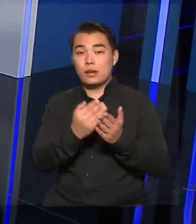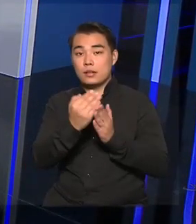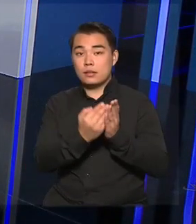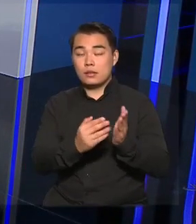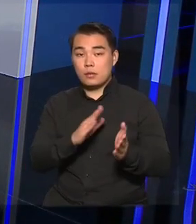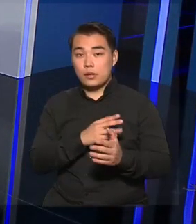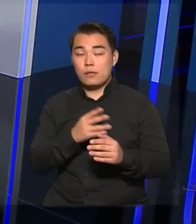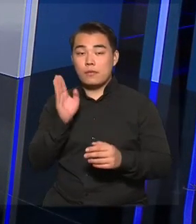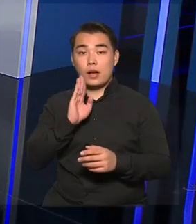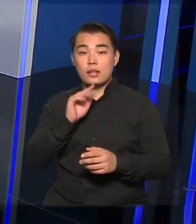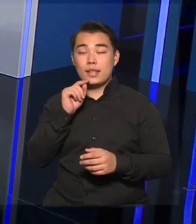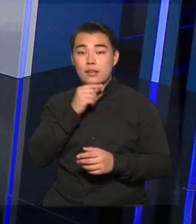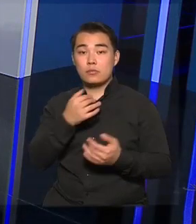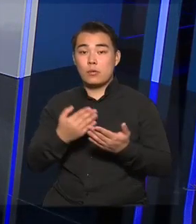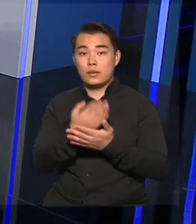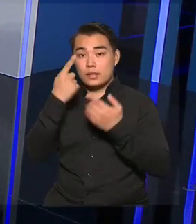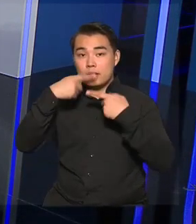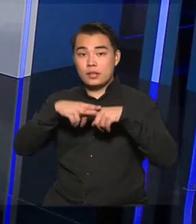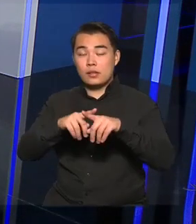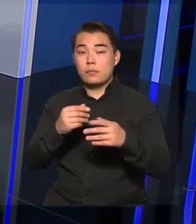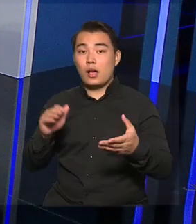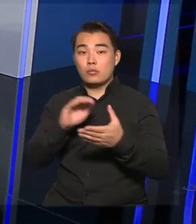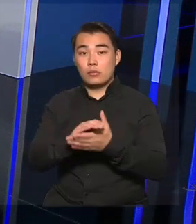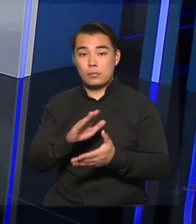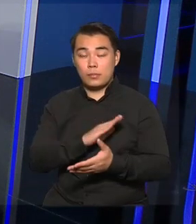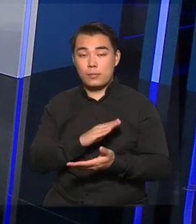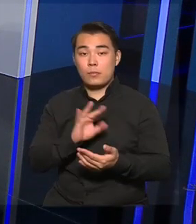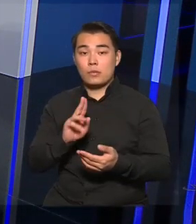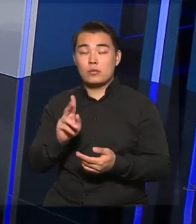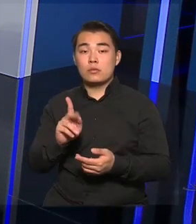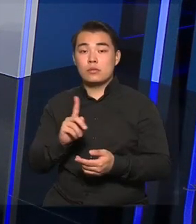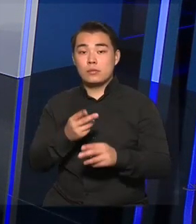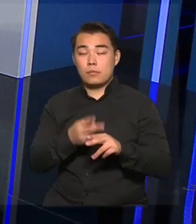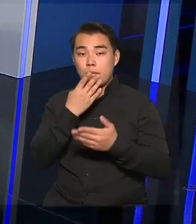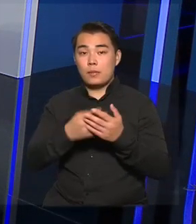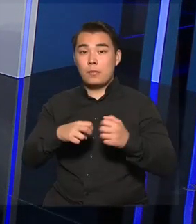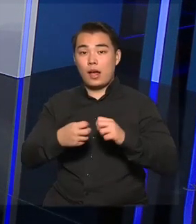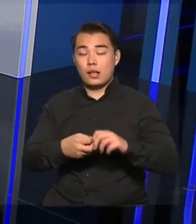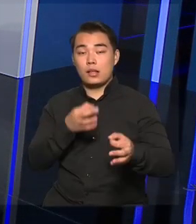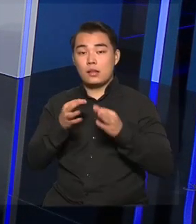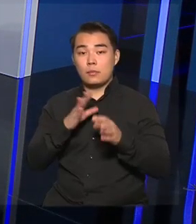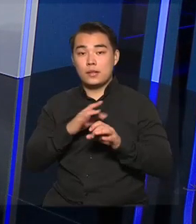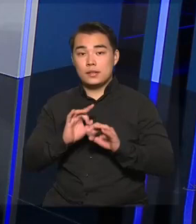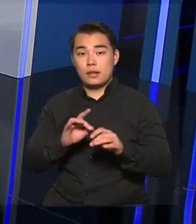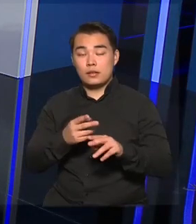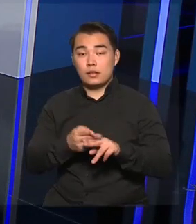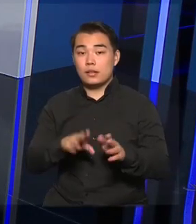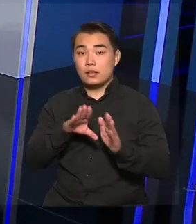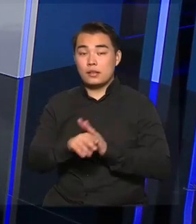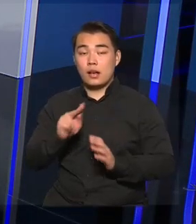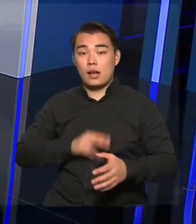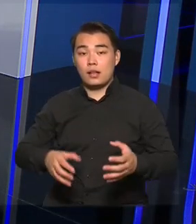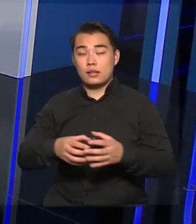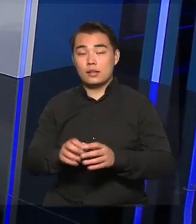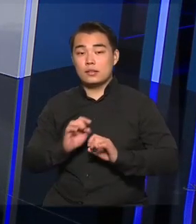бөлісті. Су үнемдейтін заманауи технологиялар таныстырылды. Саладағы сан түрлі мәселелер сарапқа салынды. Ол жөнінде толығырақ әріптесім